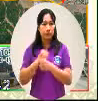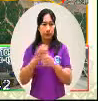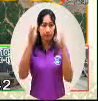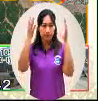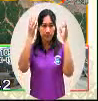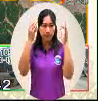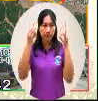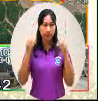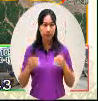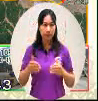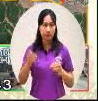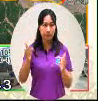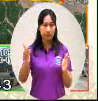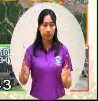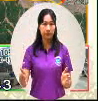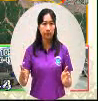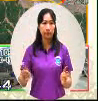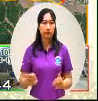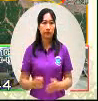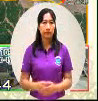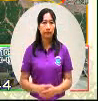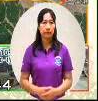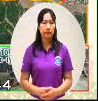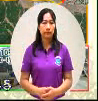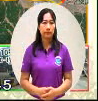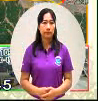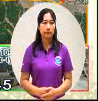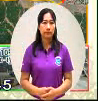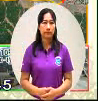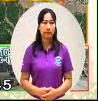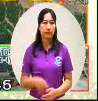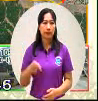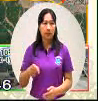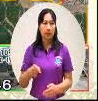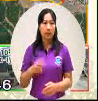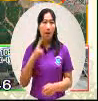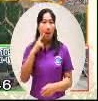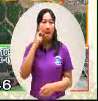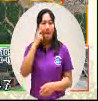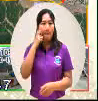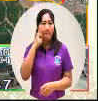啊。那么总共这个干便桥哈有